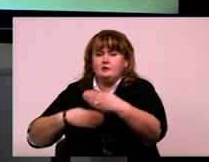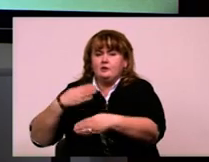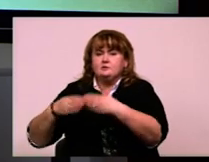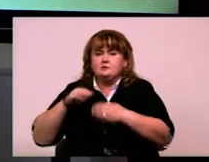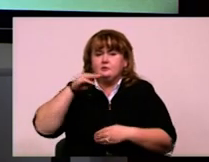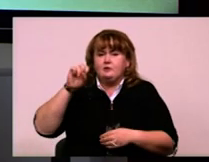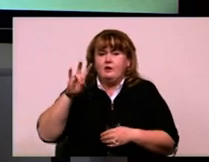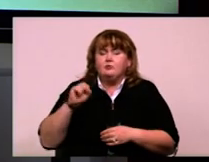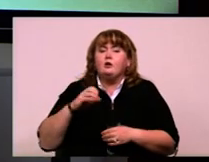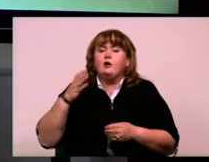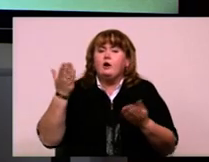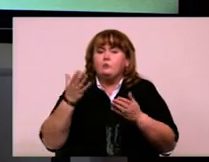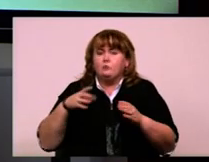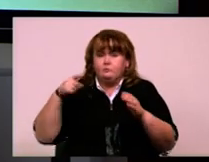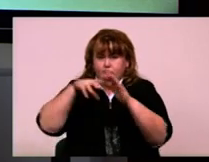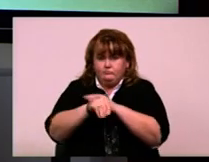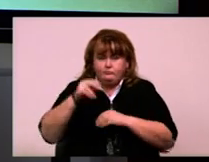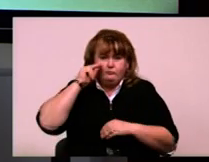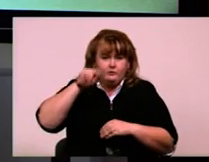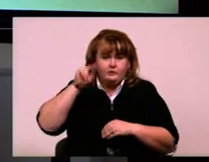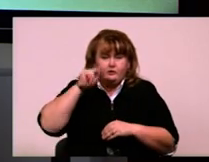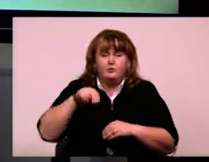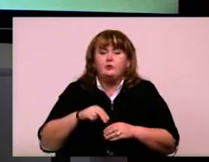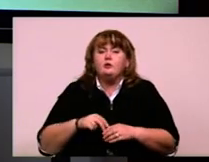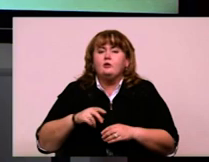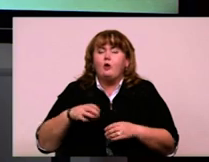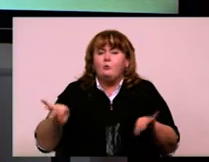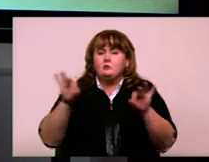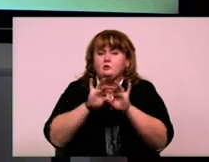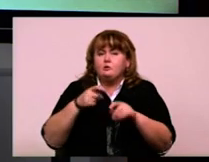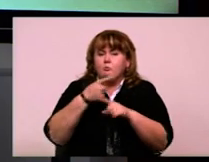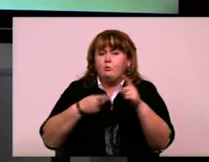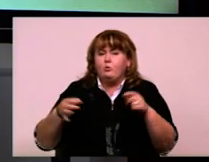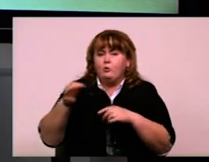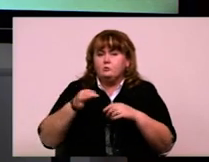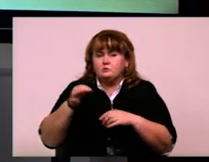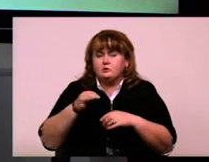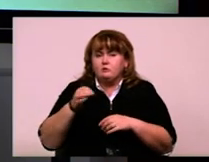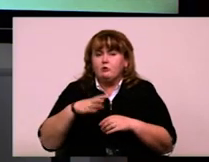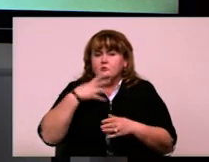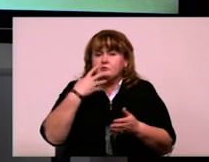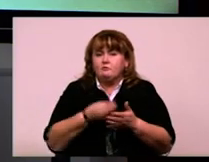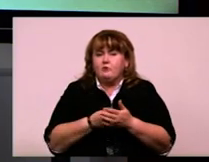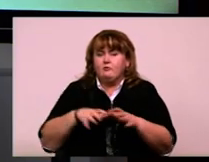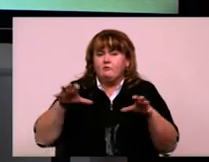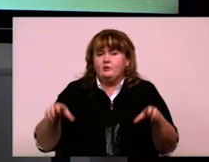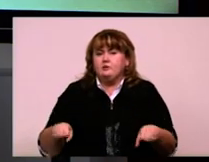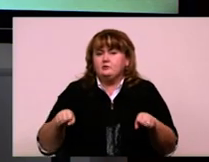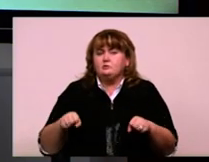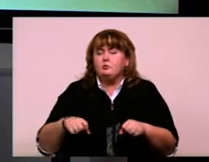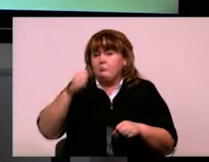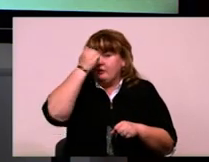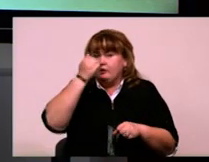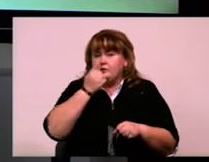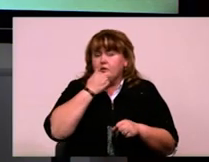Тан, которая находилась в Китае, объединила Корейский полуостров под своей властью